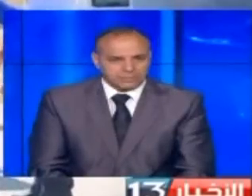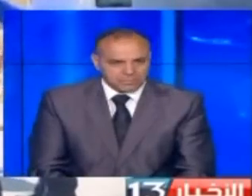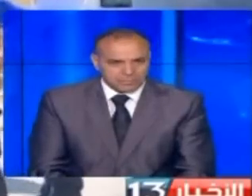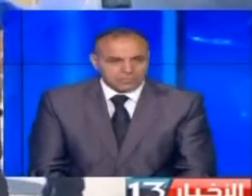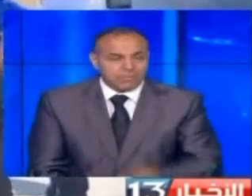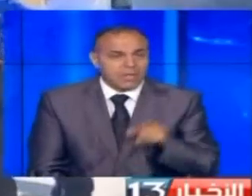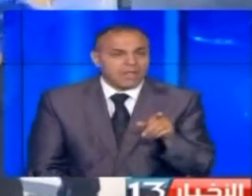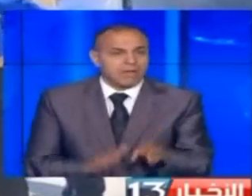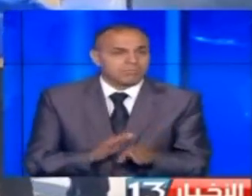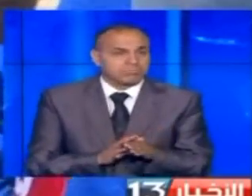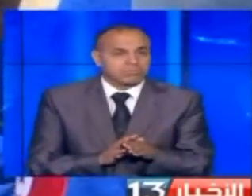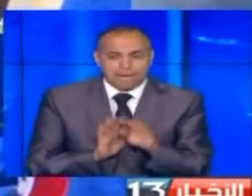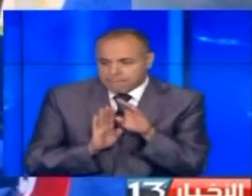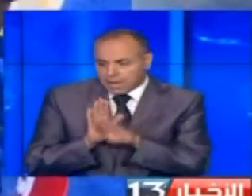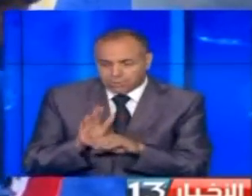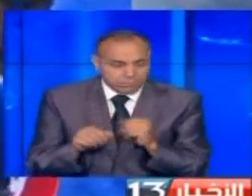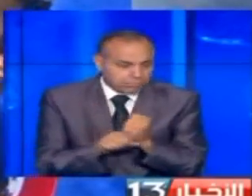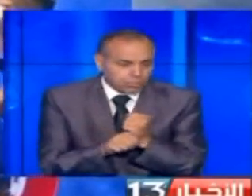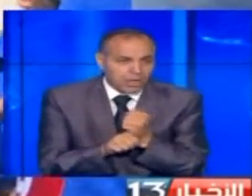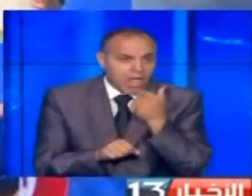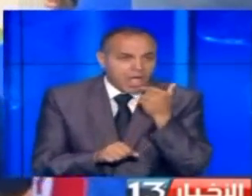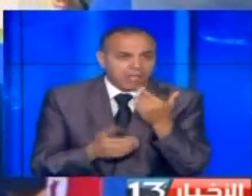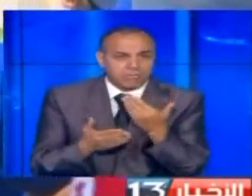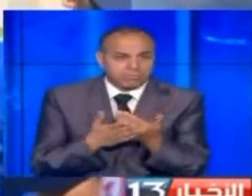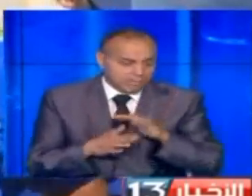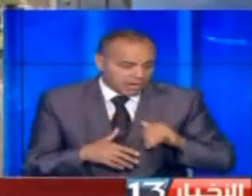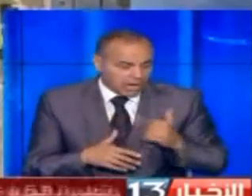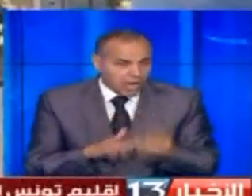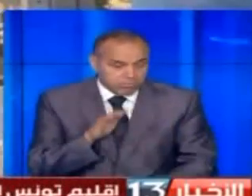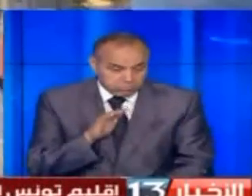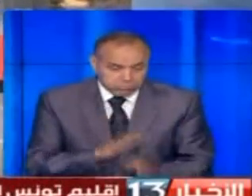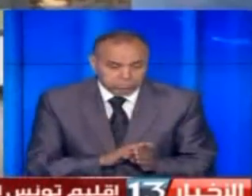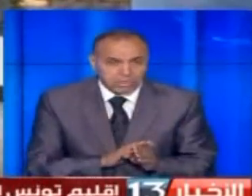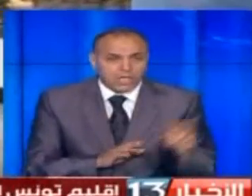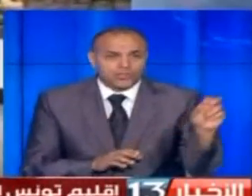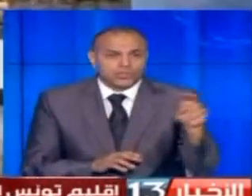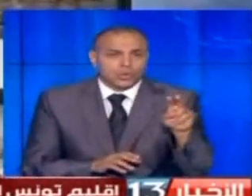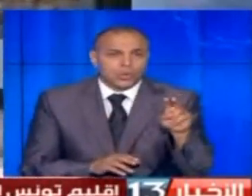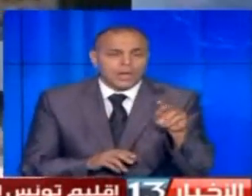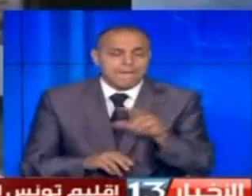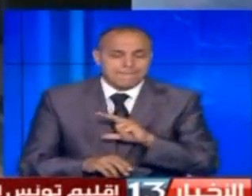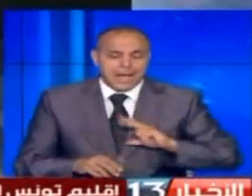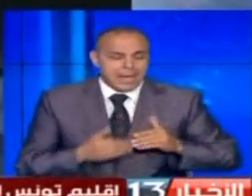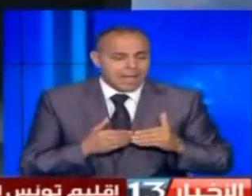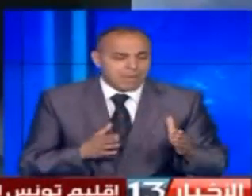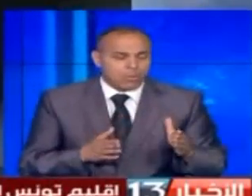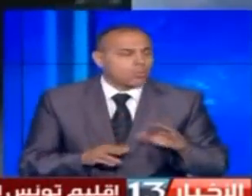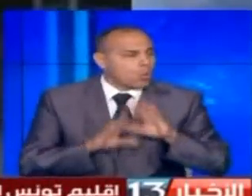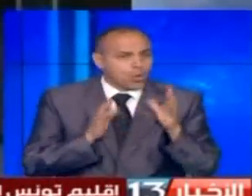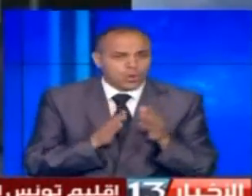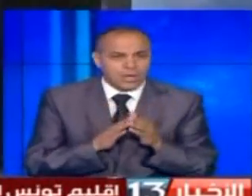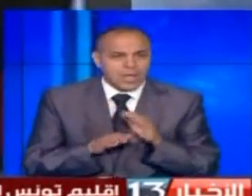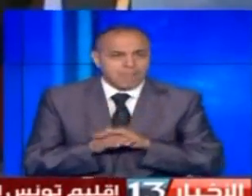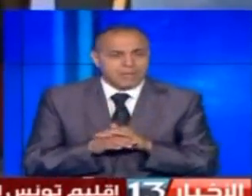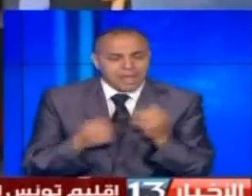أماكن التدخل وضبط خطة العمل هي اللمسات الأخيرة قبل الانطلاق في جولة بين المحلات المفتوحة للعموم في